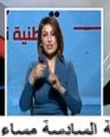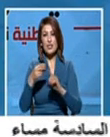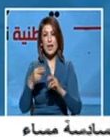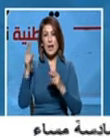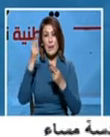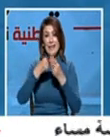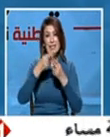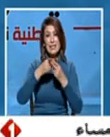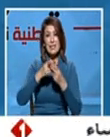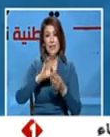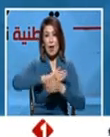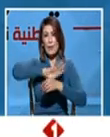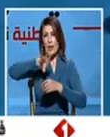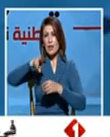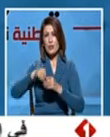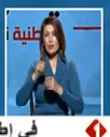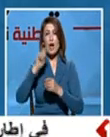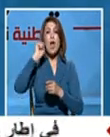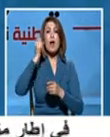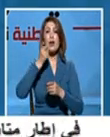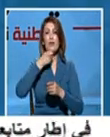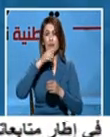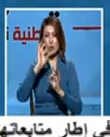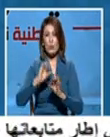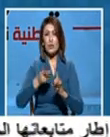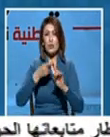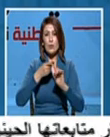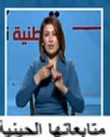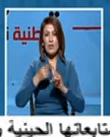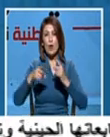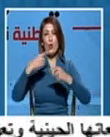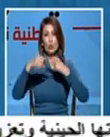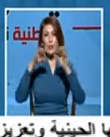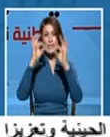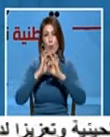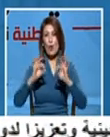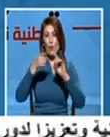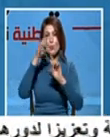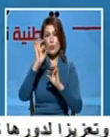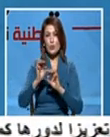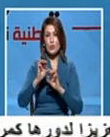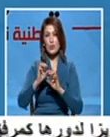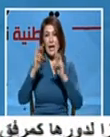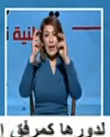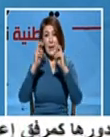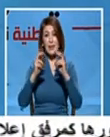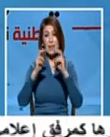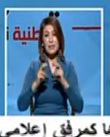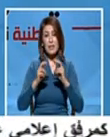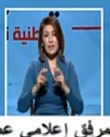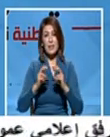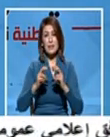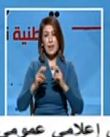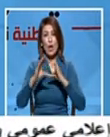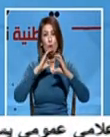آخر أفريل مغير حضور مضمون الاجتماع بصفة آلية. دونك عملنا قلصنا إمكانية التواصل المباشر